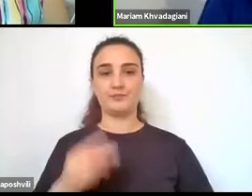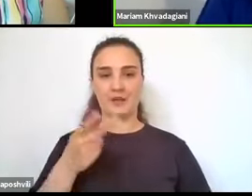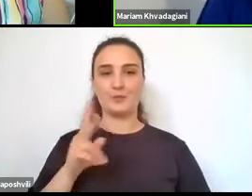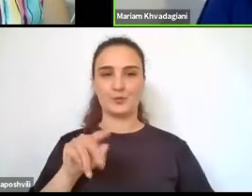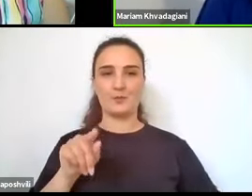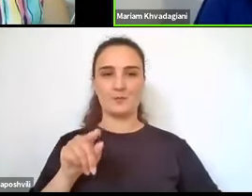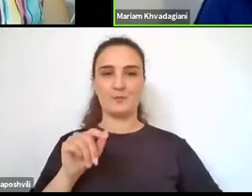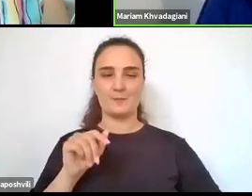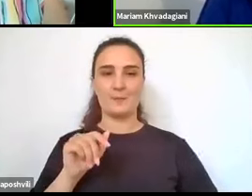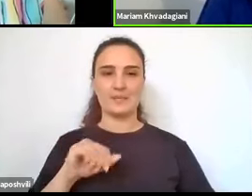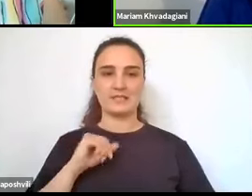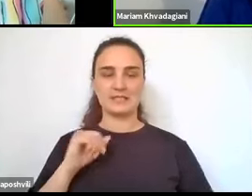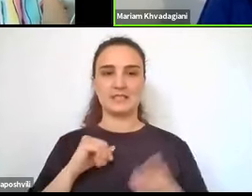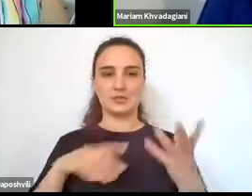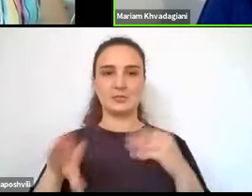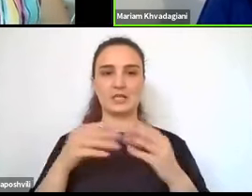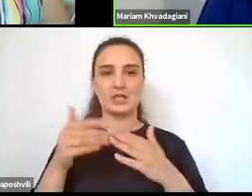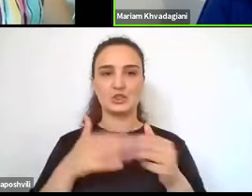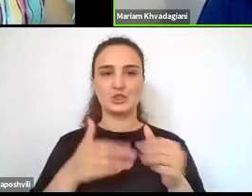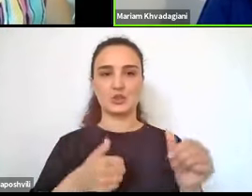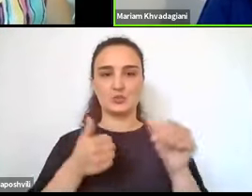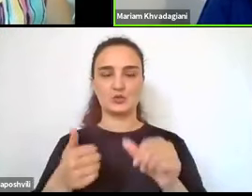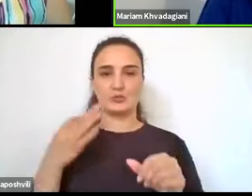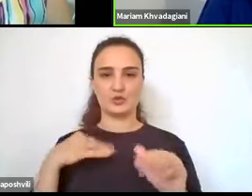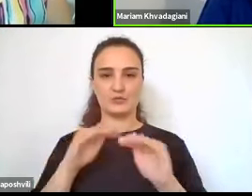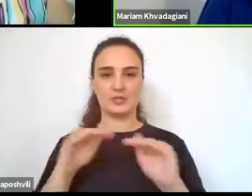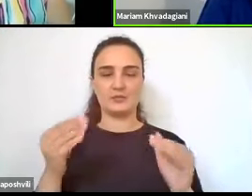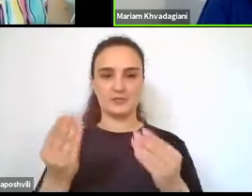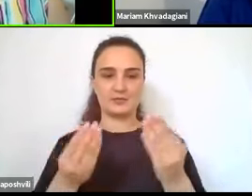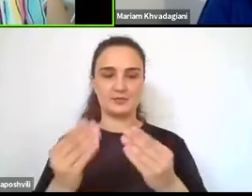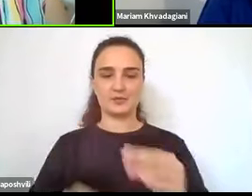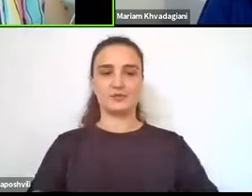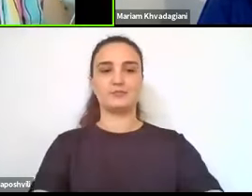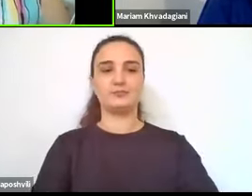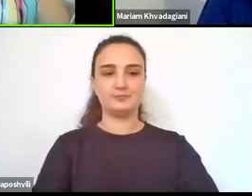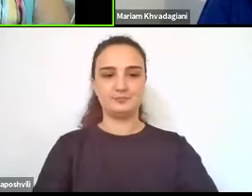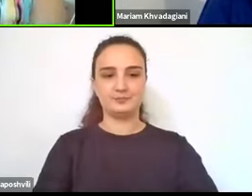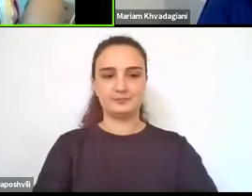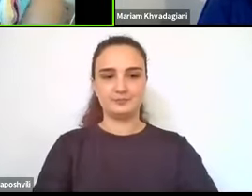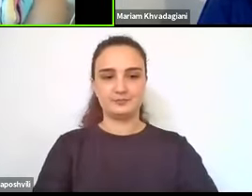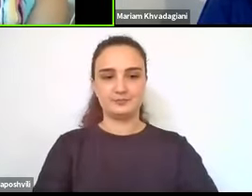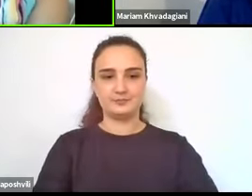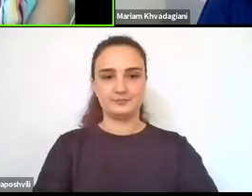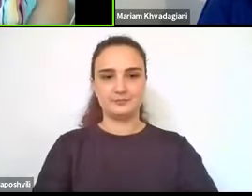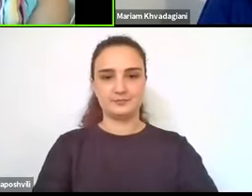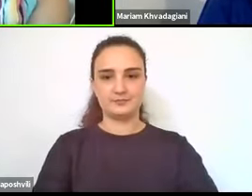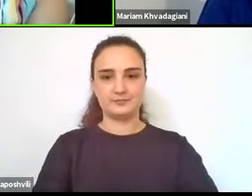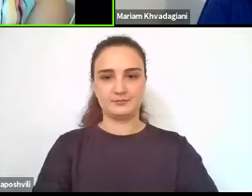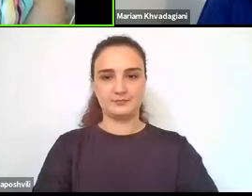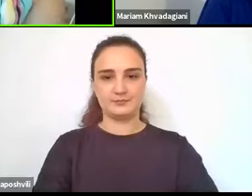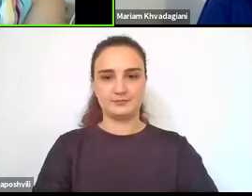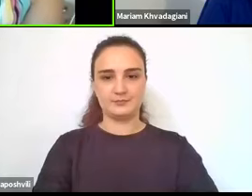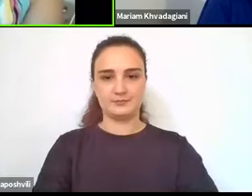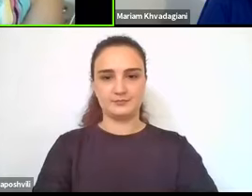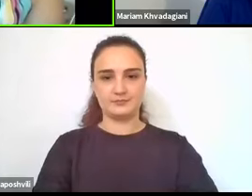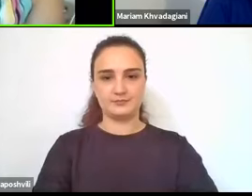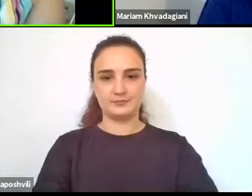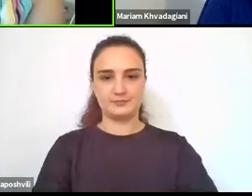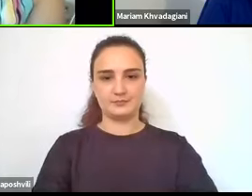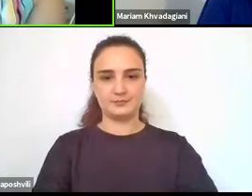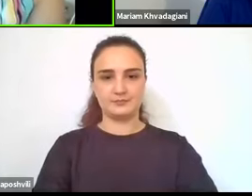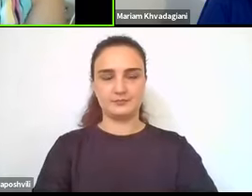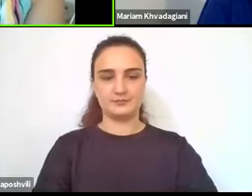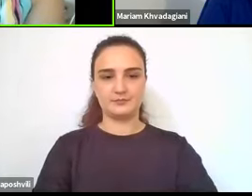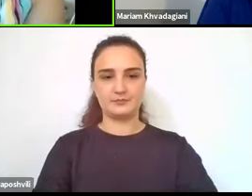ძალიან მაქსიმალურად ეცადეთ ხელი შეუწყოთ თამაშს. კი ბატონო. აი მე ესეთი შვენიერი